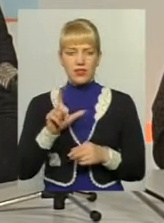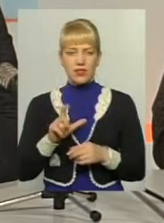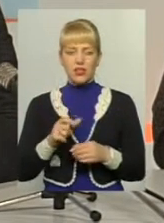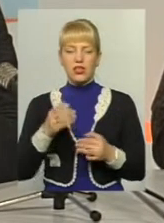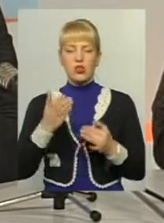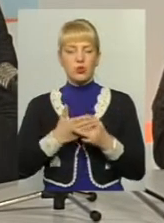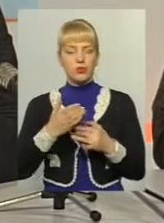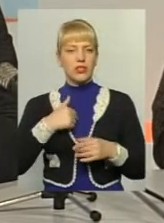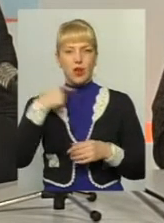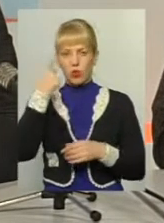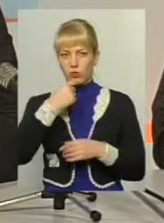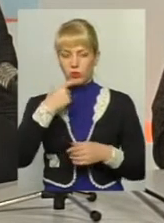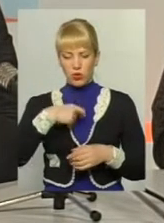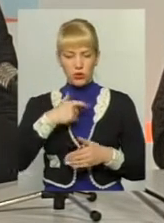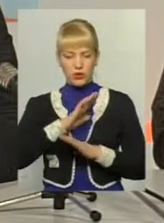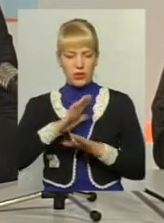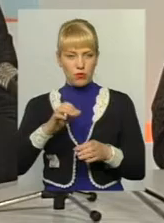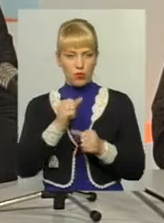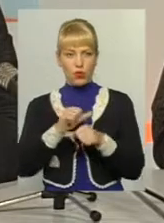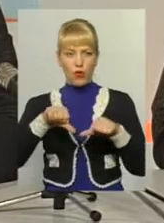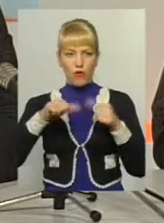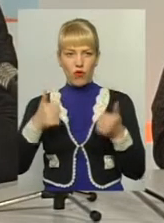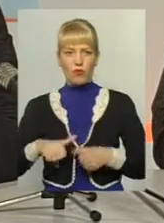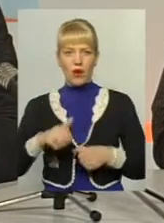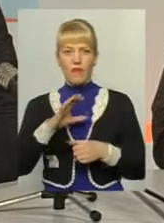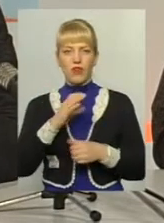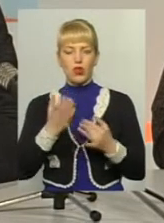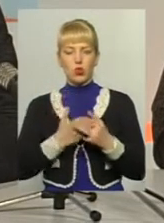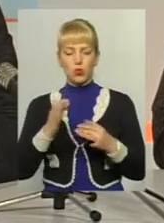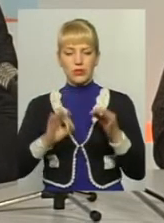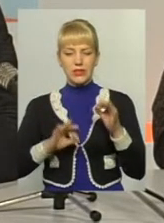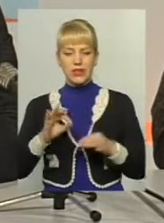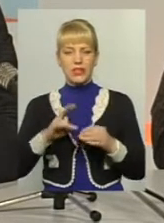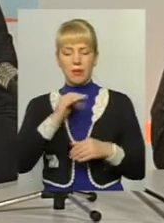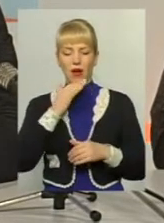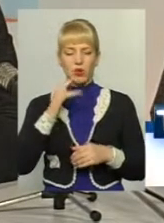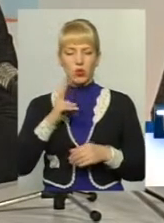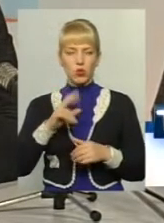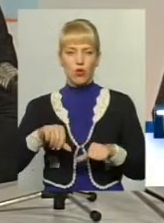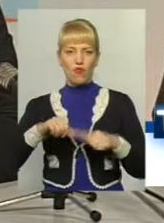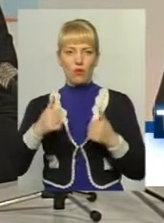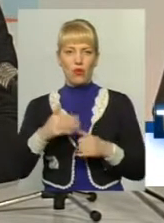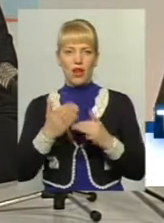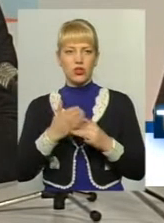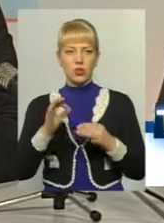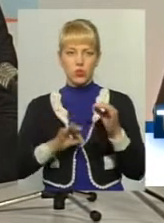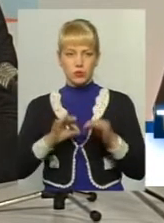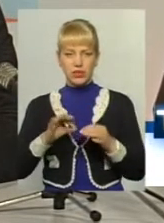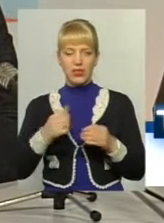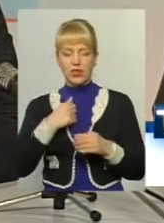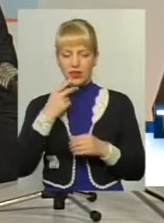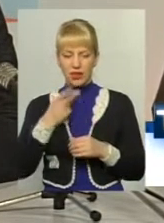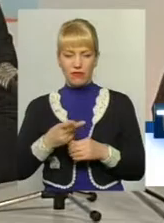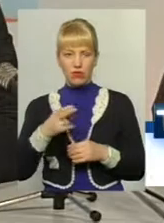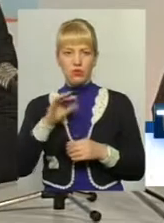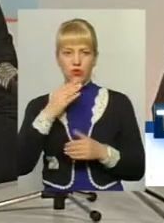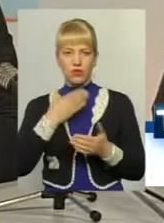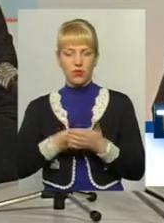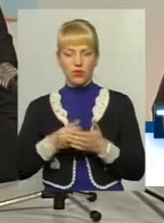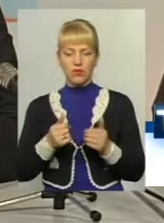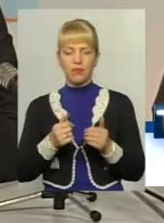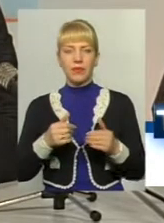роботу, телефонуйте, задавайте свої питання нашим експертам. А ми продовжимо. Отож, пан Богдан... По субсидіям, ну, дійсно,